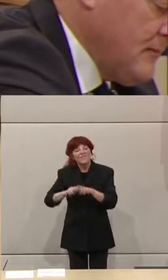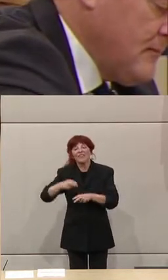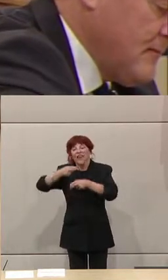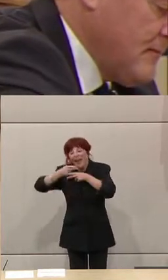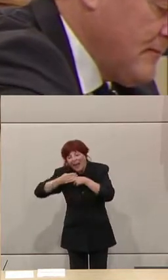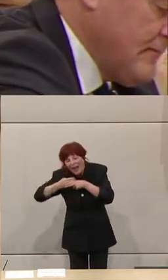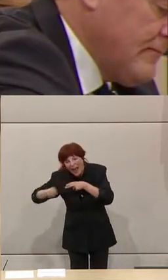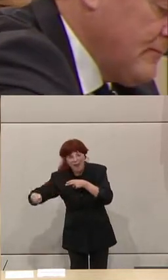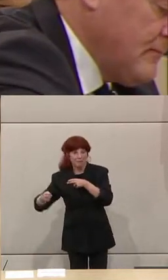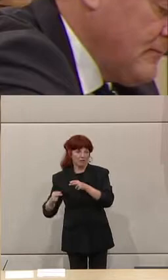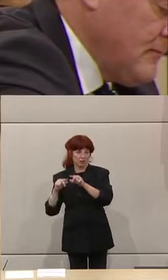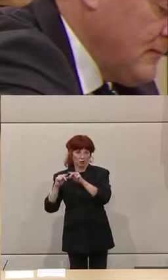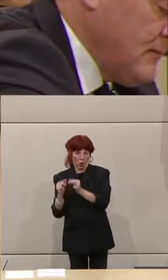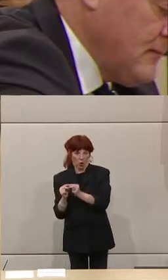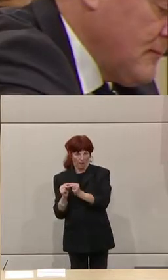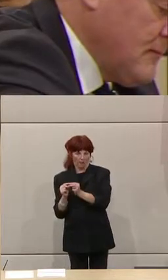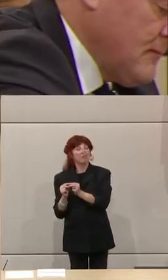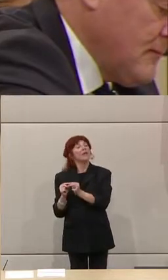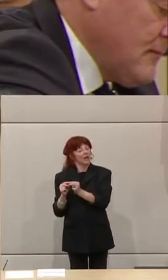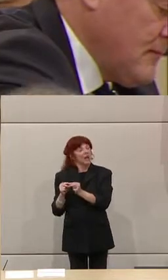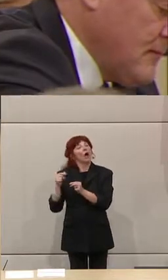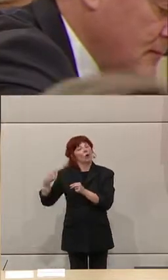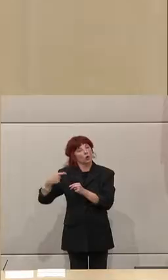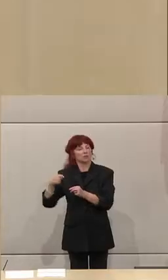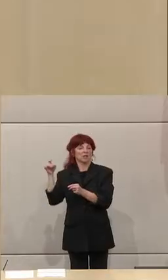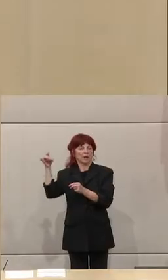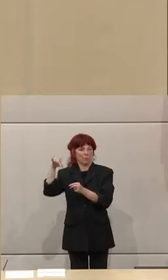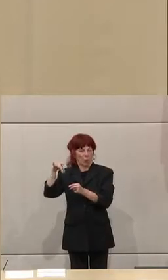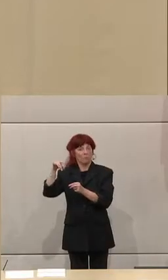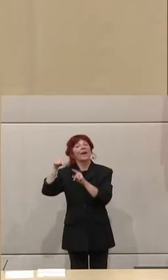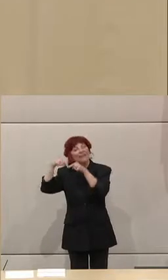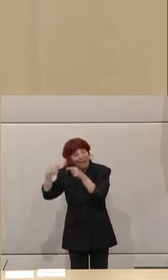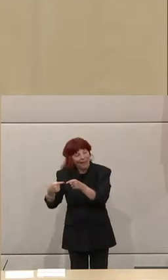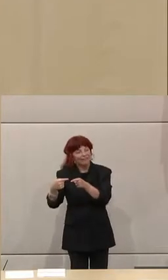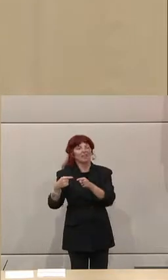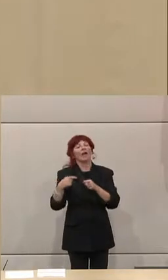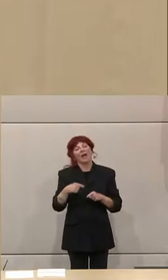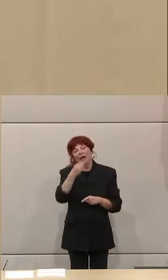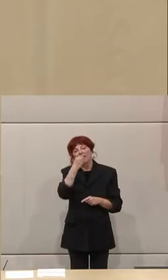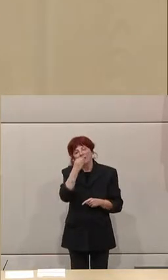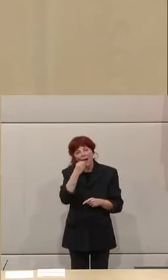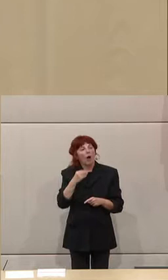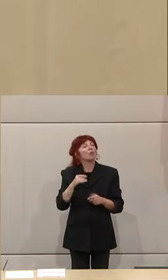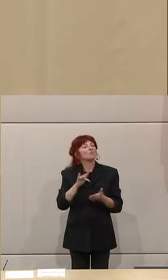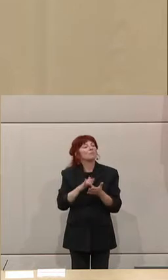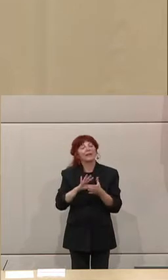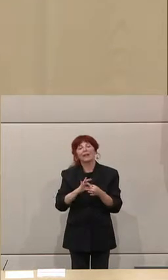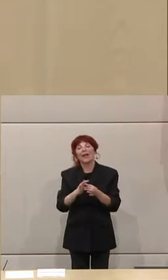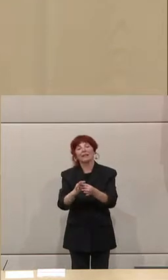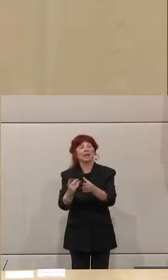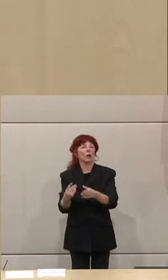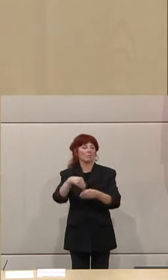verunreinigt wird, könnte es über die Nahrungsmittelkette zu den Konsumenten kommen. Das ist in Österreich ausgeschlossen. Und